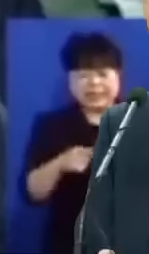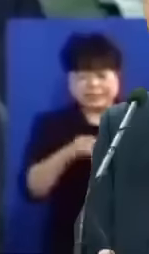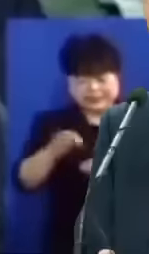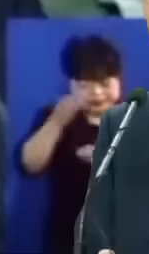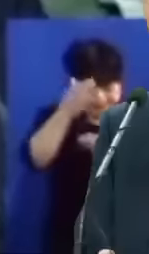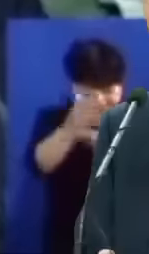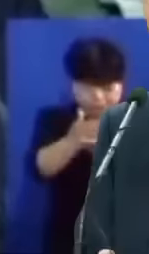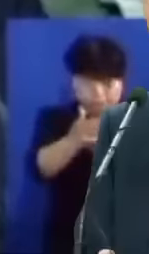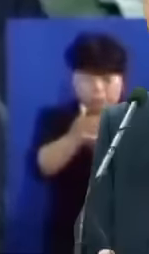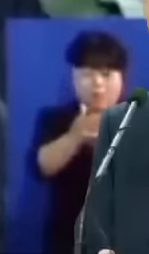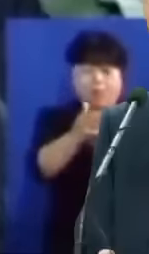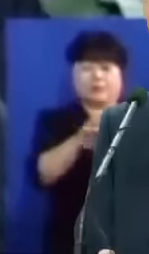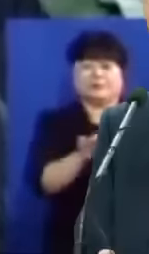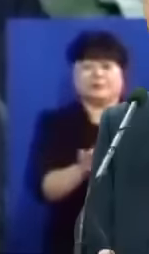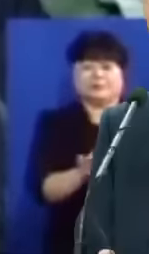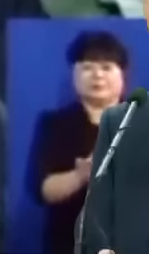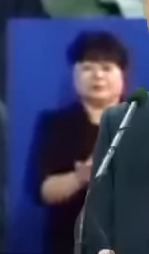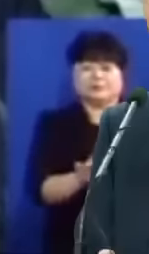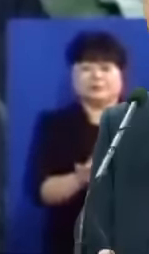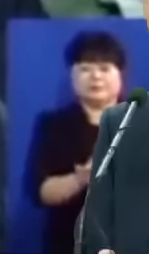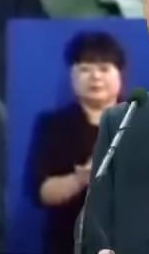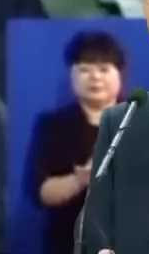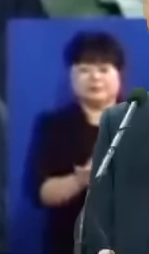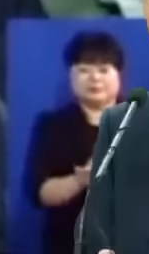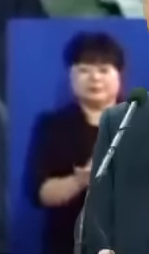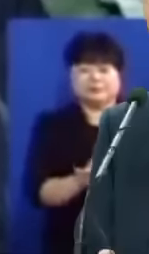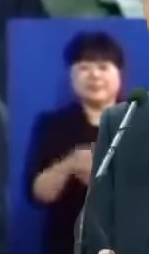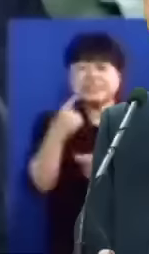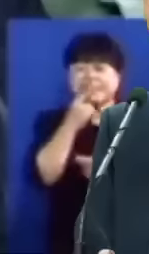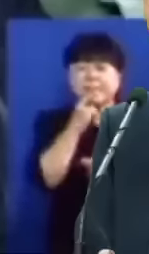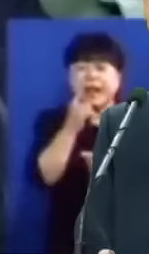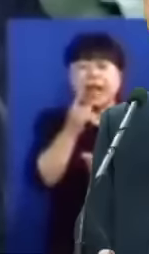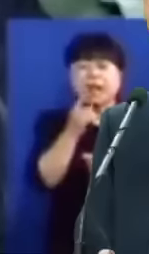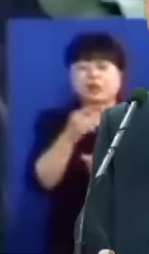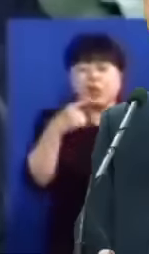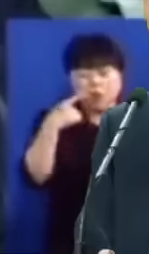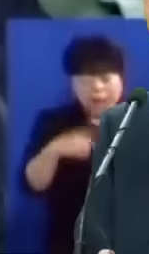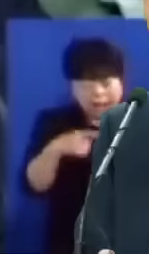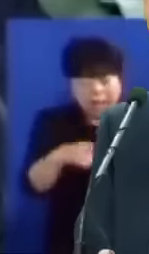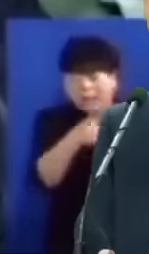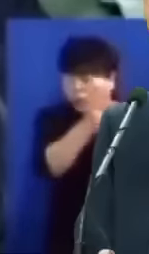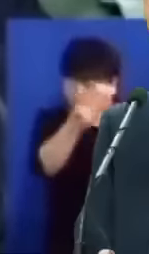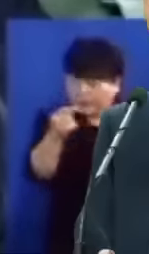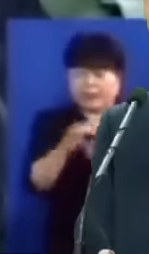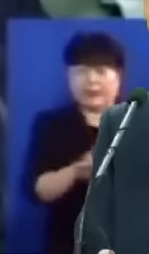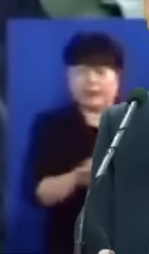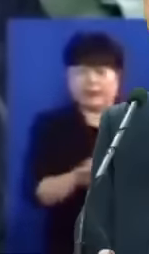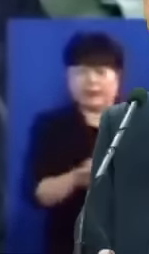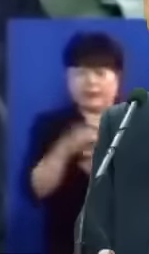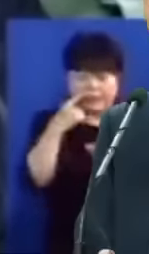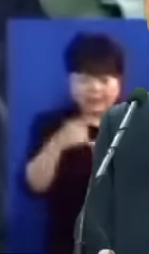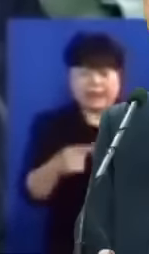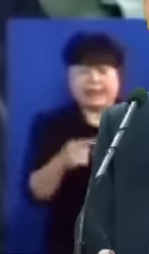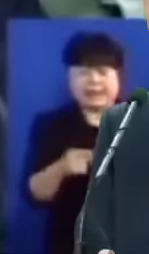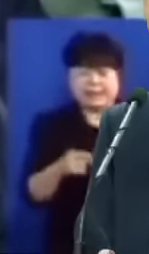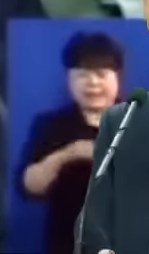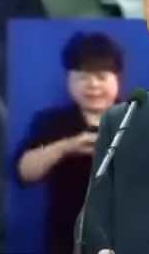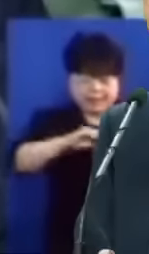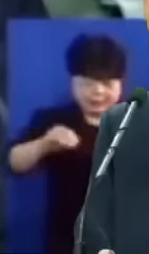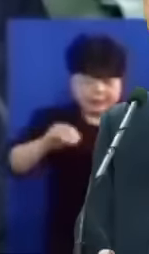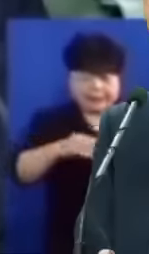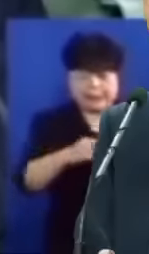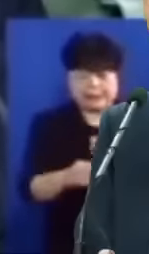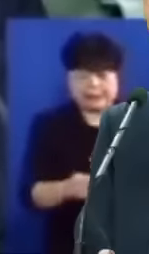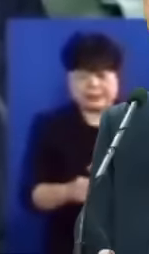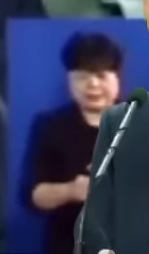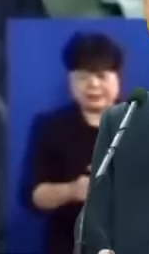돼요. 꼭 손에 든 칼만 칼이 아닙니다. 입에서 나오는 말도 칼이 되는 것입니다. 칼날같이 싸나운